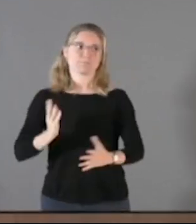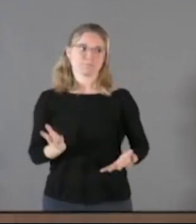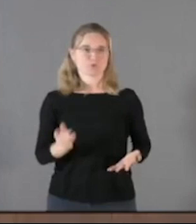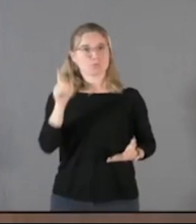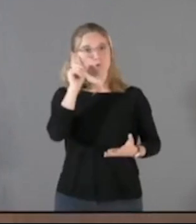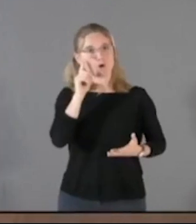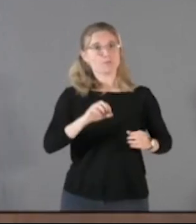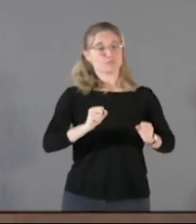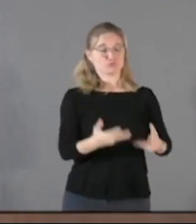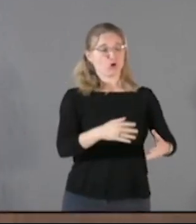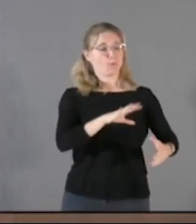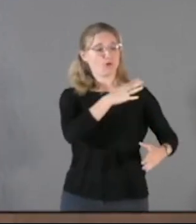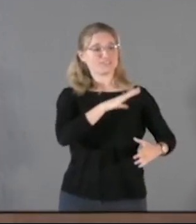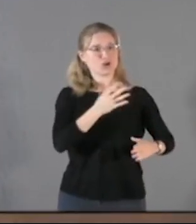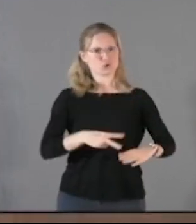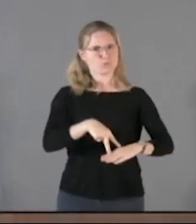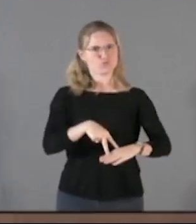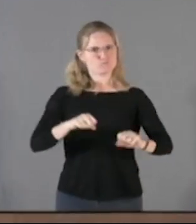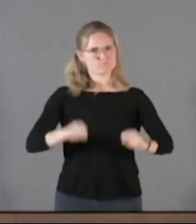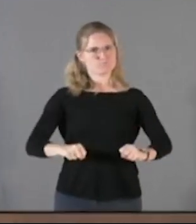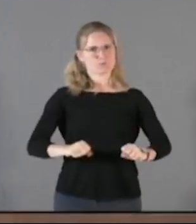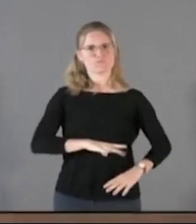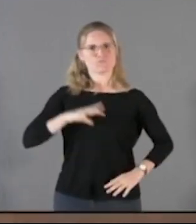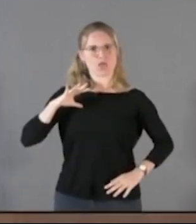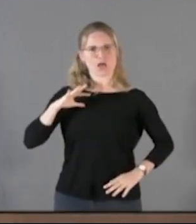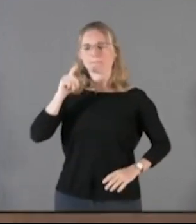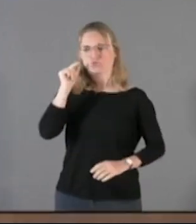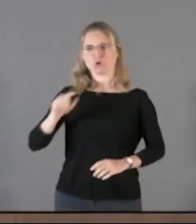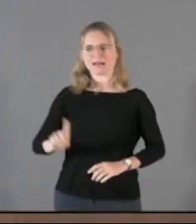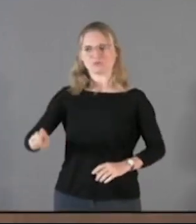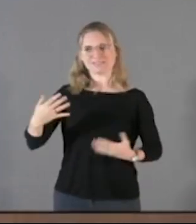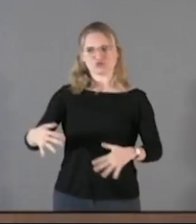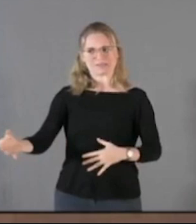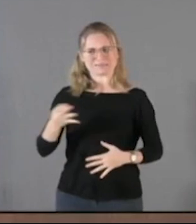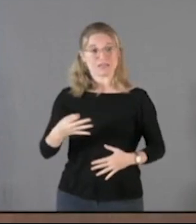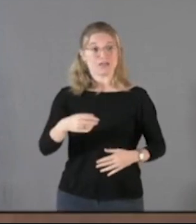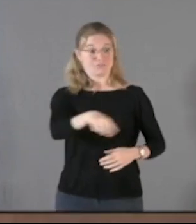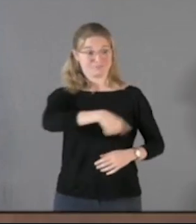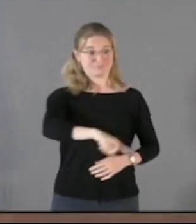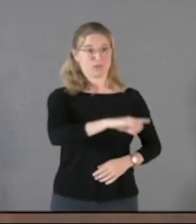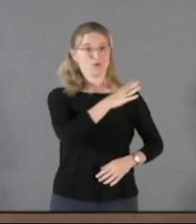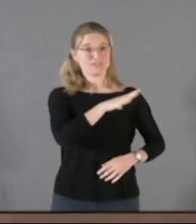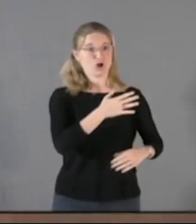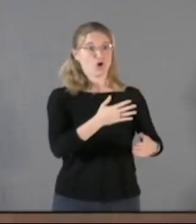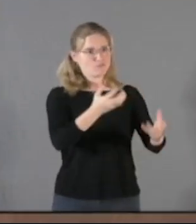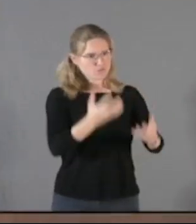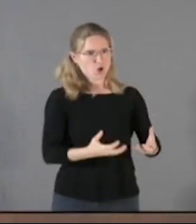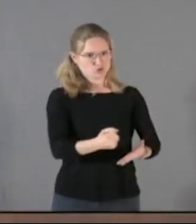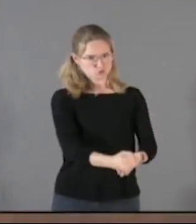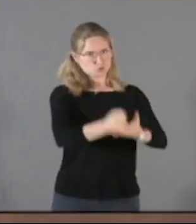fiers, comme vous l'avez dit, monsieur Ganosi, et qu'ils attendent un soutien indéfectible de leurs élus. Eh bien, moi, je souhaiterais que